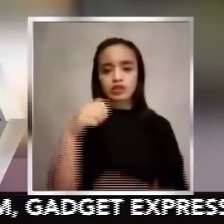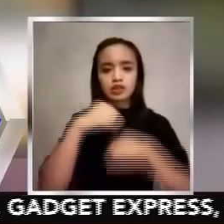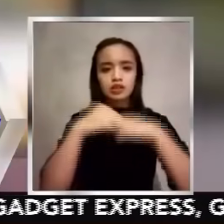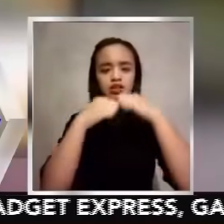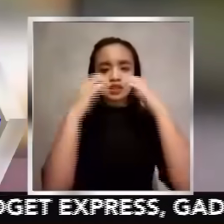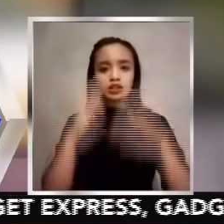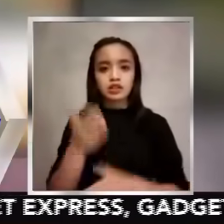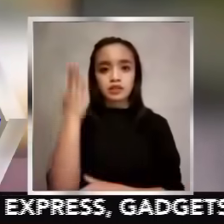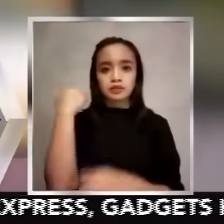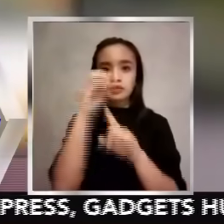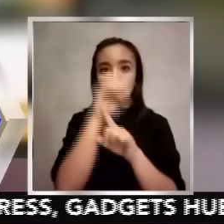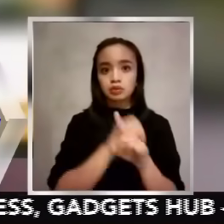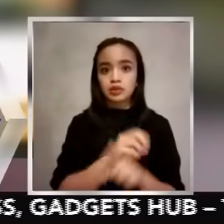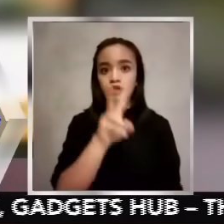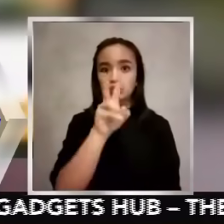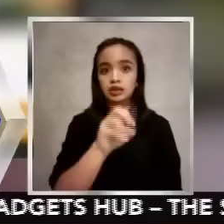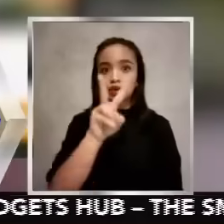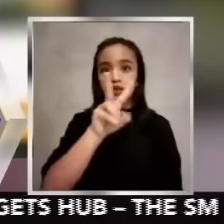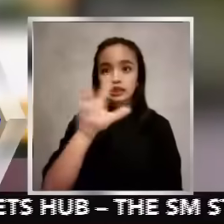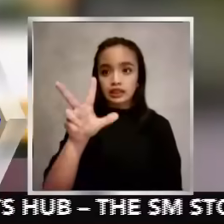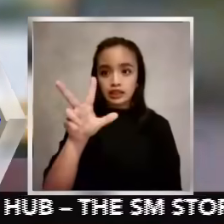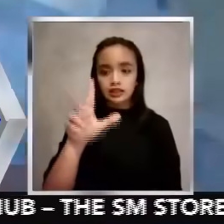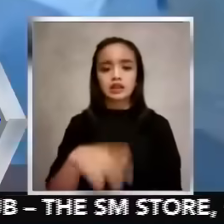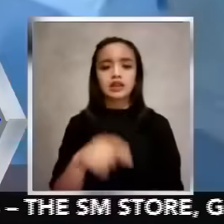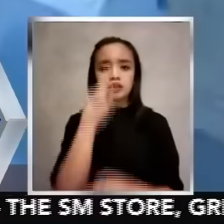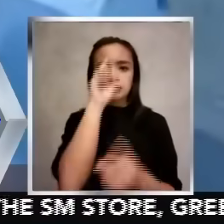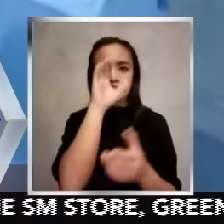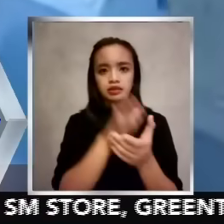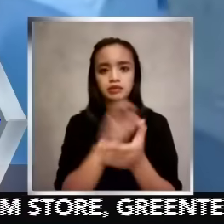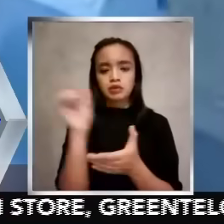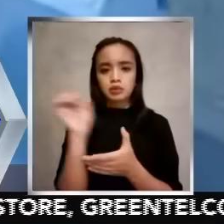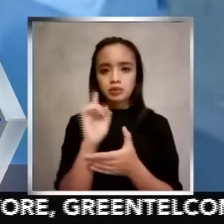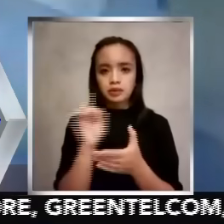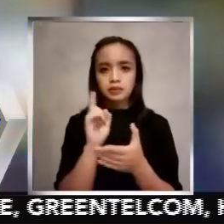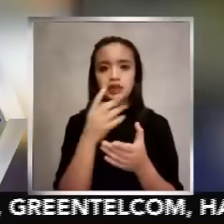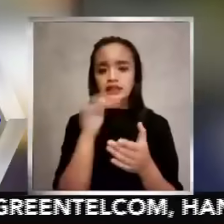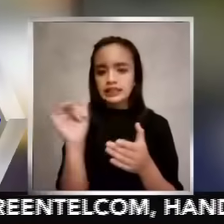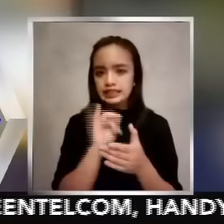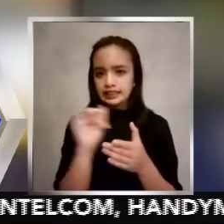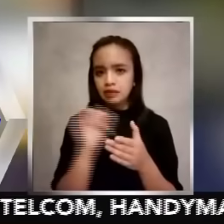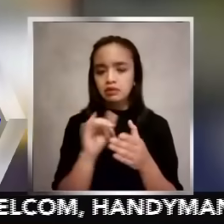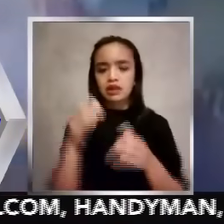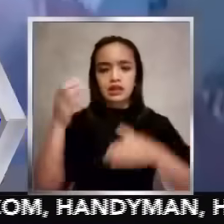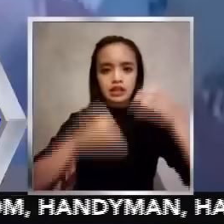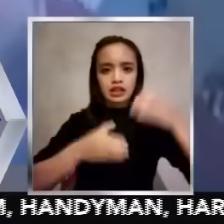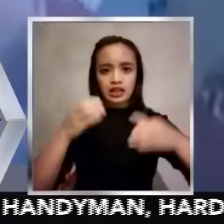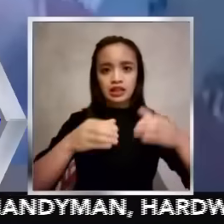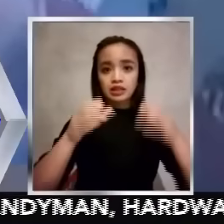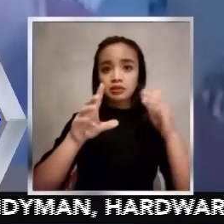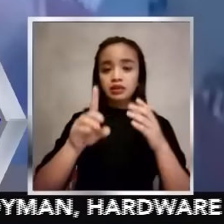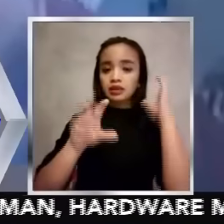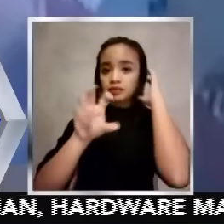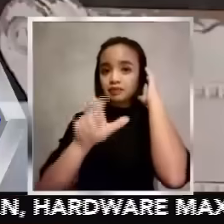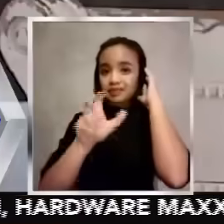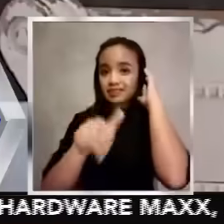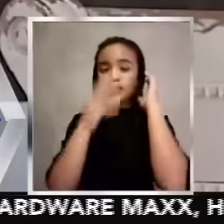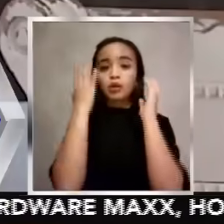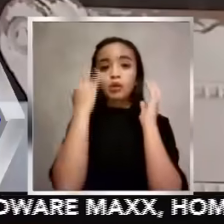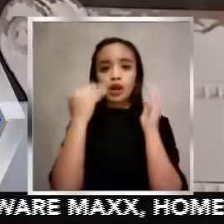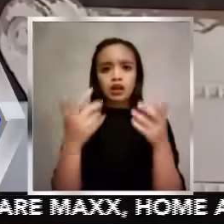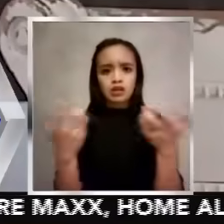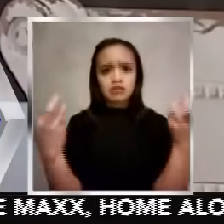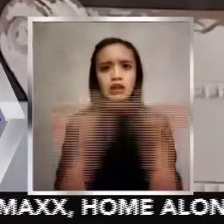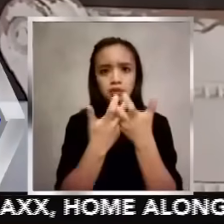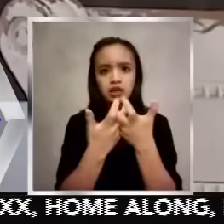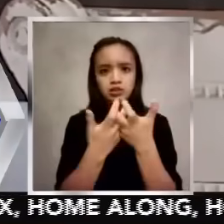October 2023. Pinaniniwala ang sangkot din siya sa kaso ni DJ Johnny Walker dahil nagmatch sa ballistic at cross-matching examination